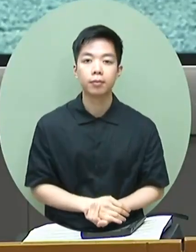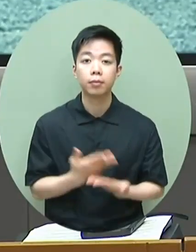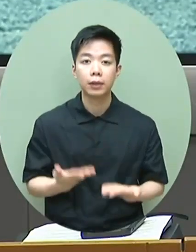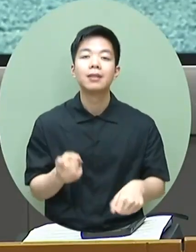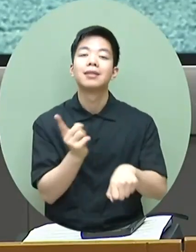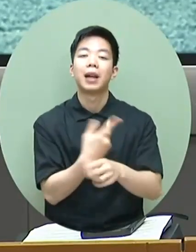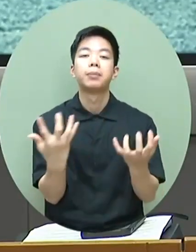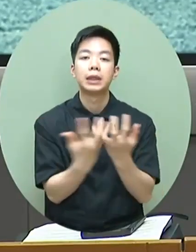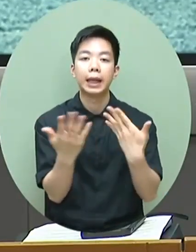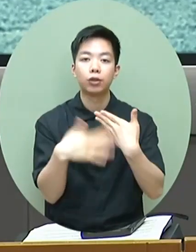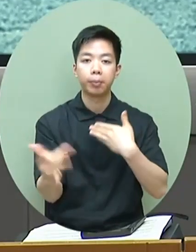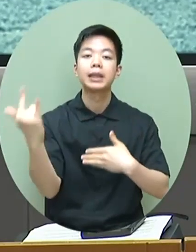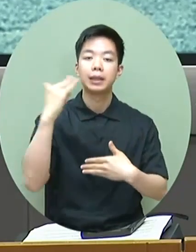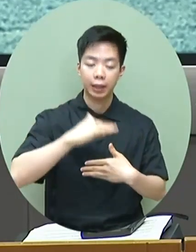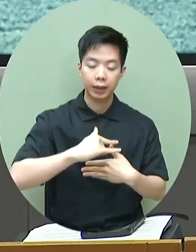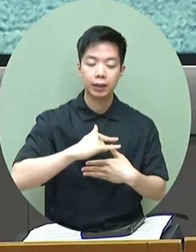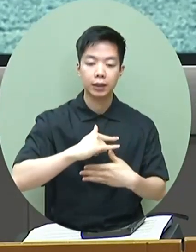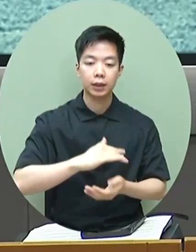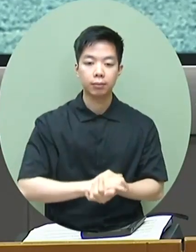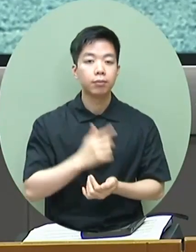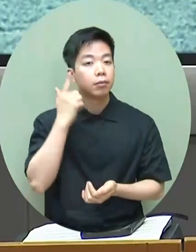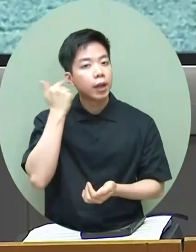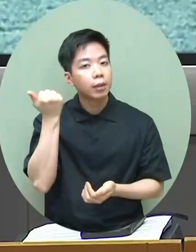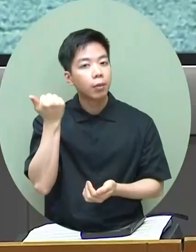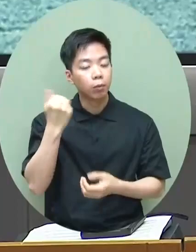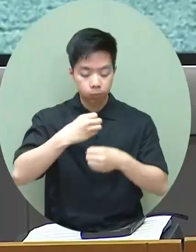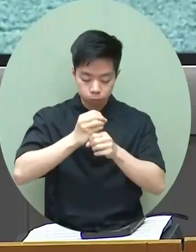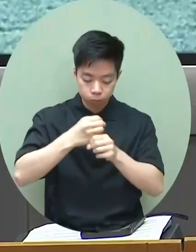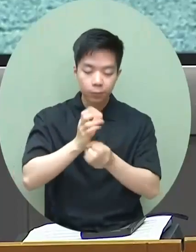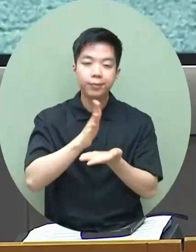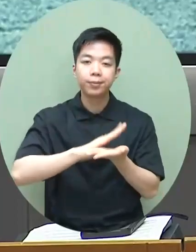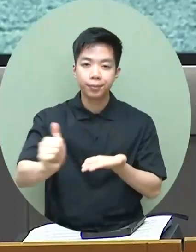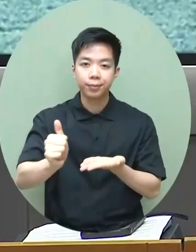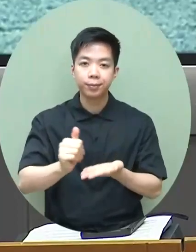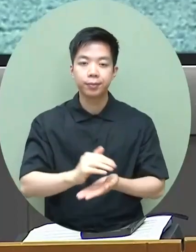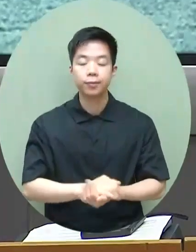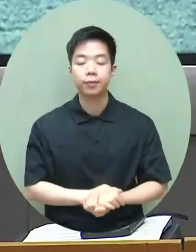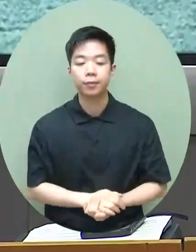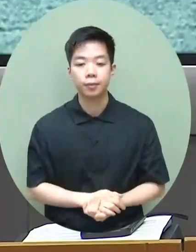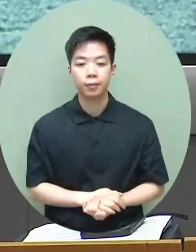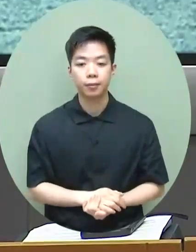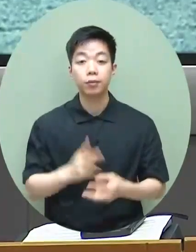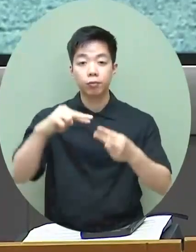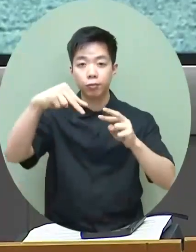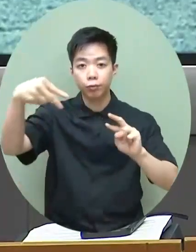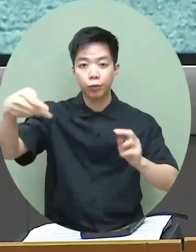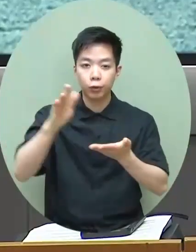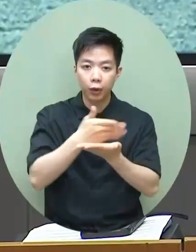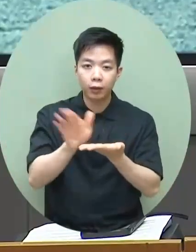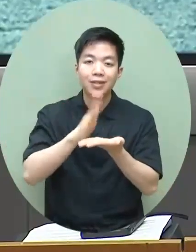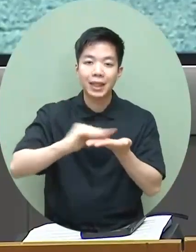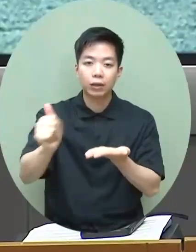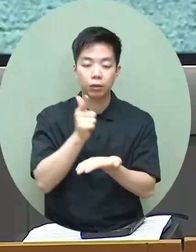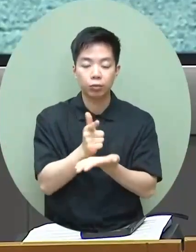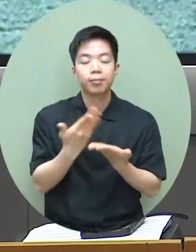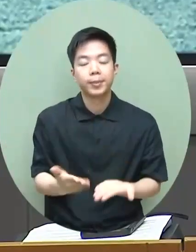希望分析清楚究竟那個輸入那個個案的病毒株。現在那19個個案，其實剛